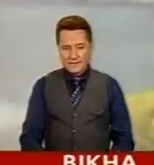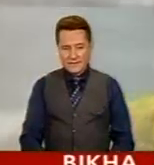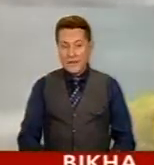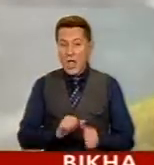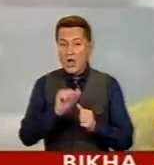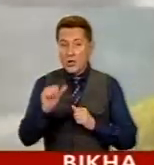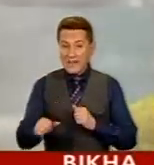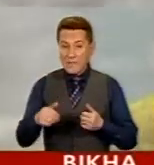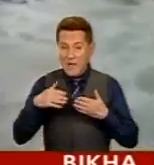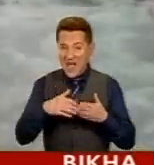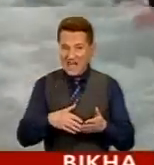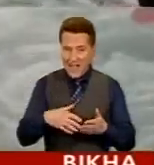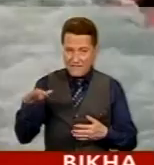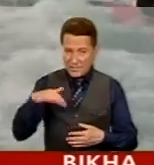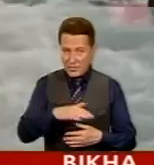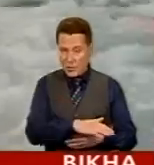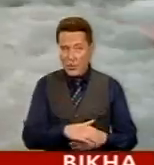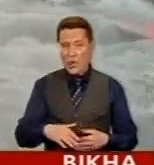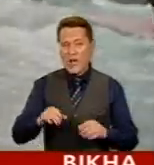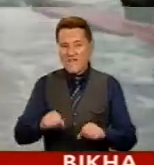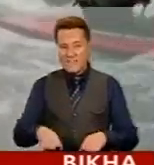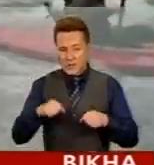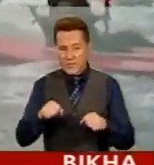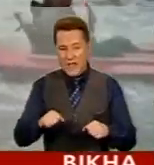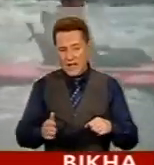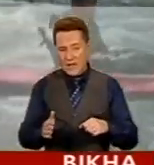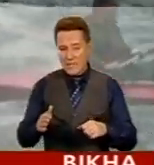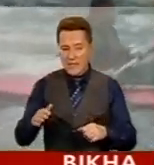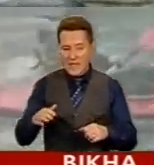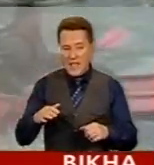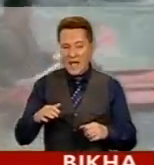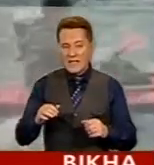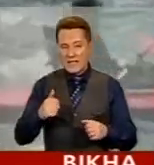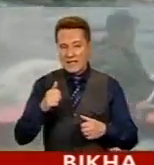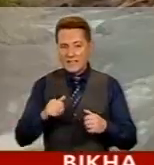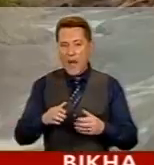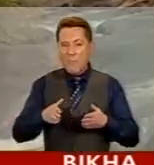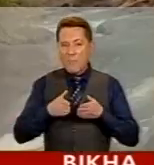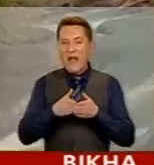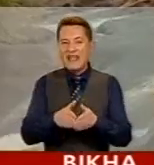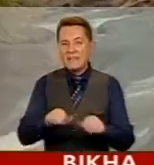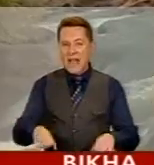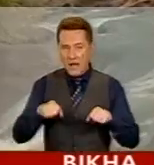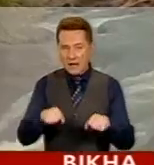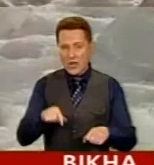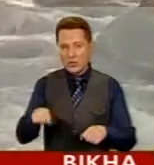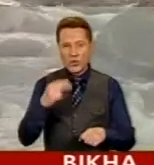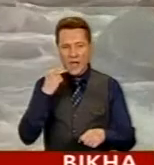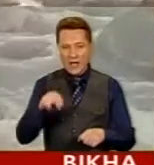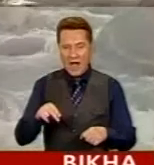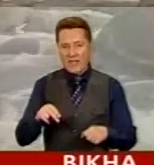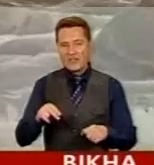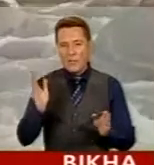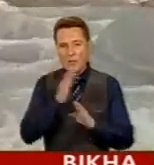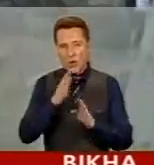Окрім рафтингу, на Південному Бузі займаються веслувальним слаломом. Це змагання зі спуску порогами на байдарках. І тут одна з найкращих у Європі